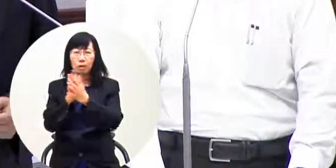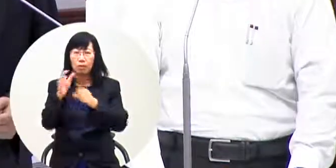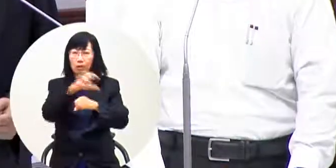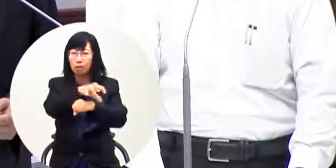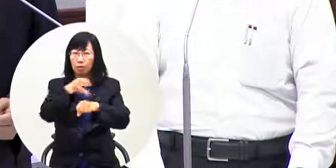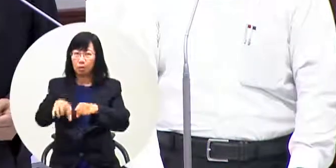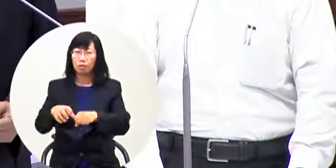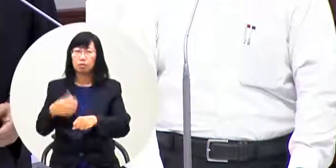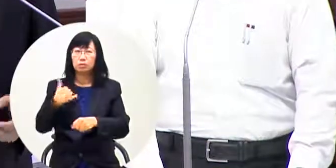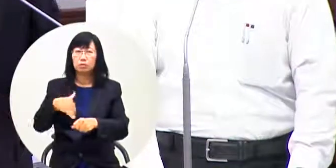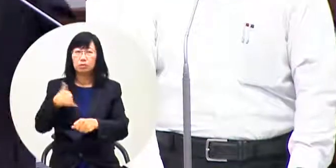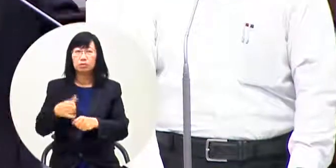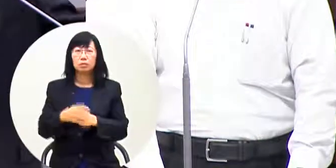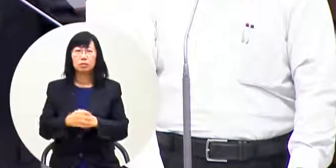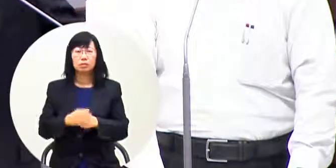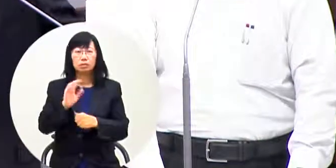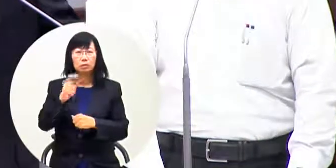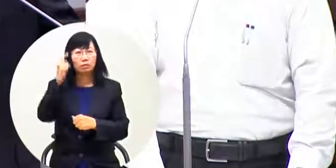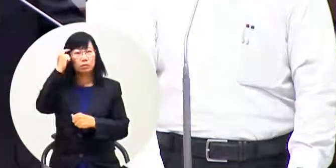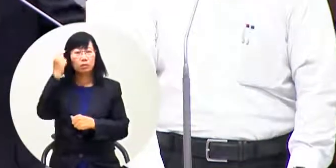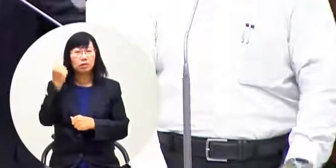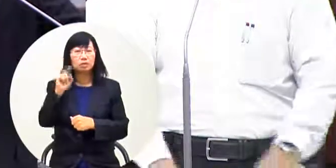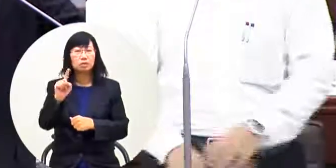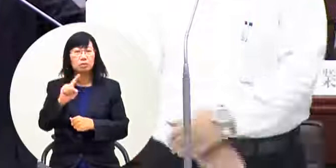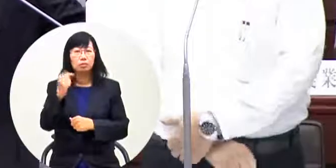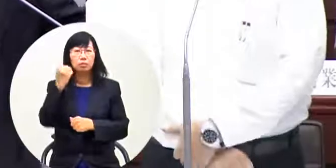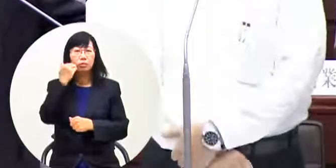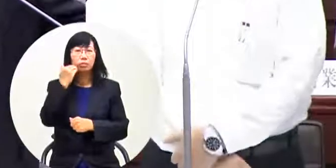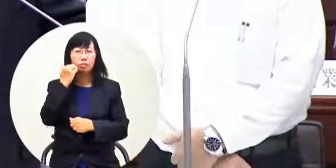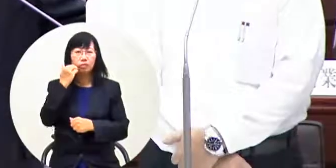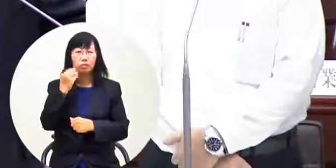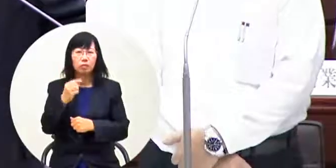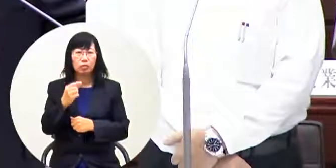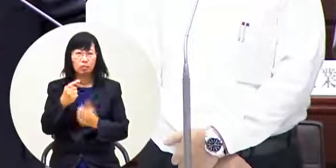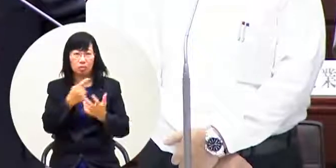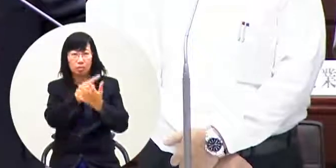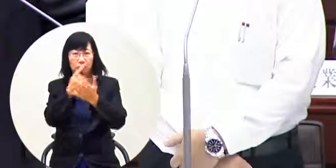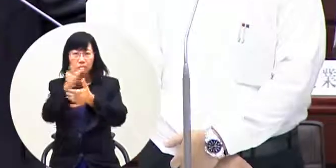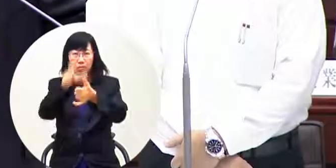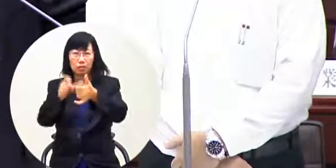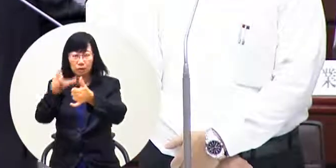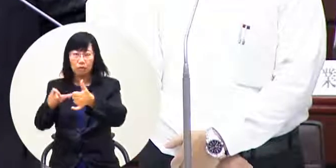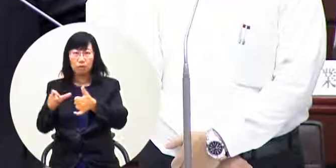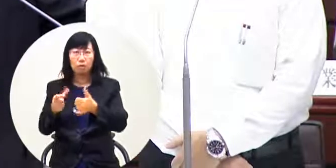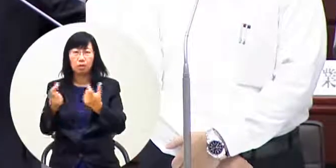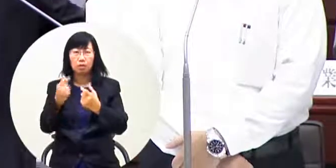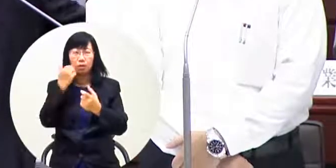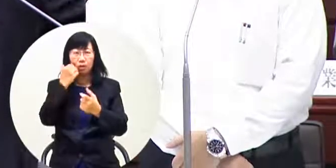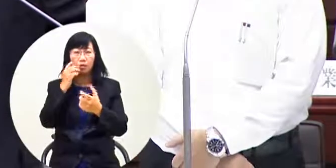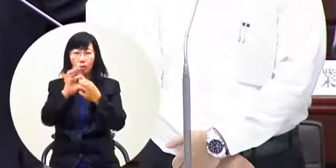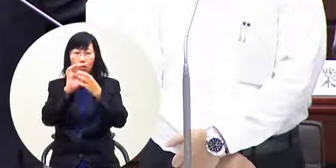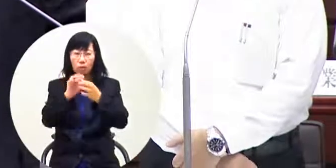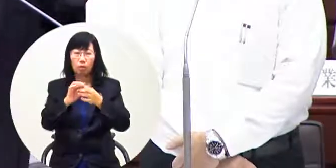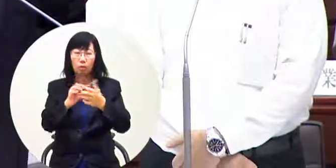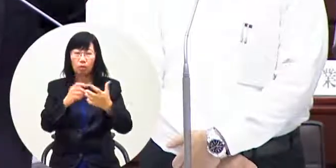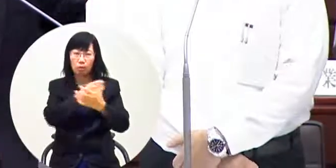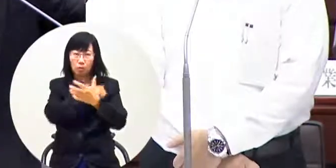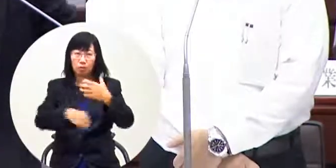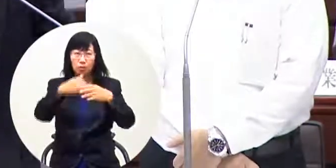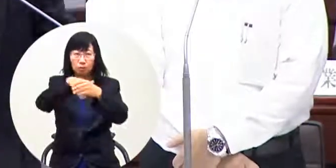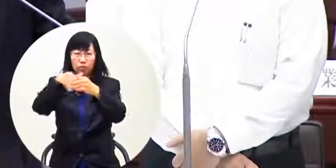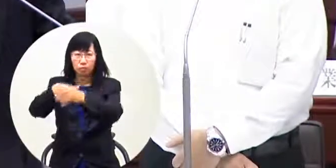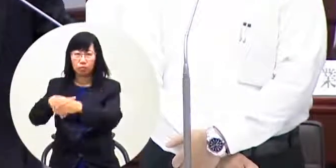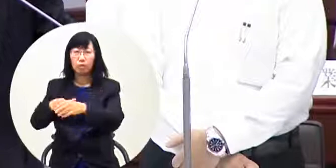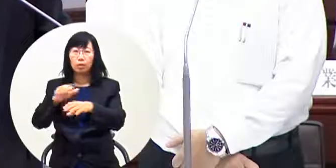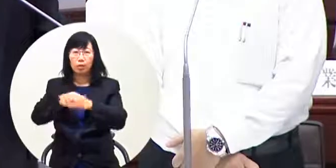于专业。那啊，讲个，大家讲来，为明年要选举啊，大家为着买票来，我关心咱这手者，咱关心这